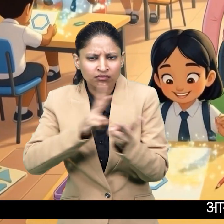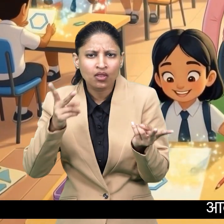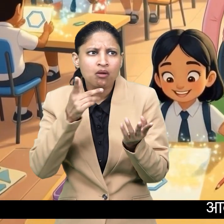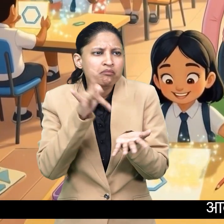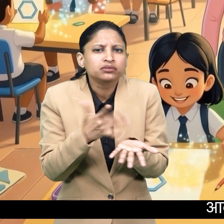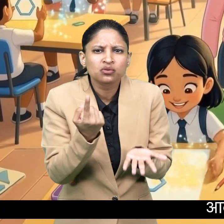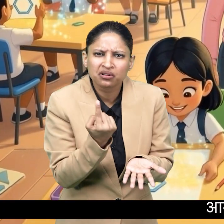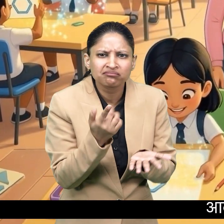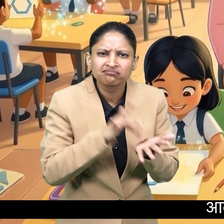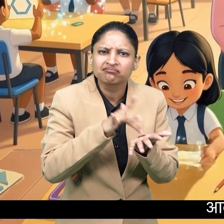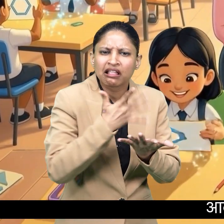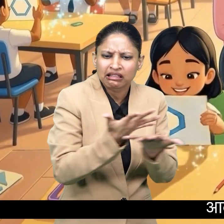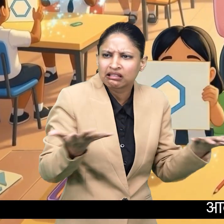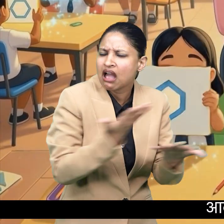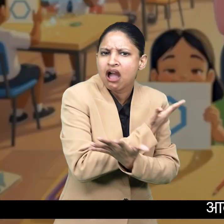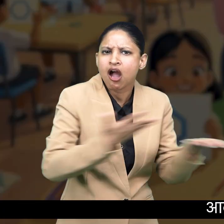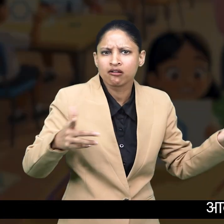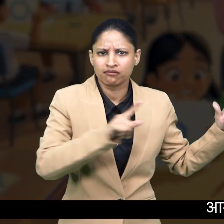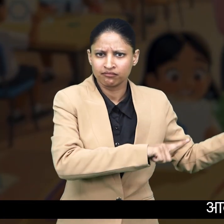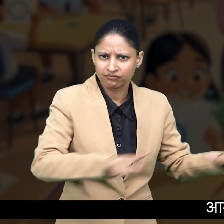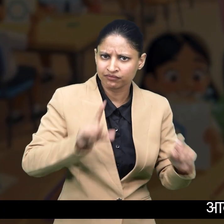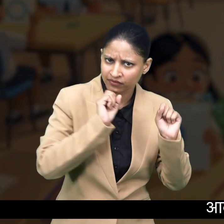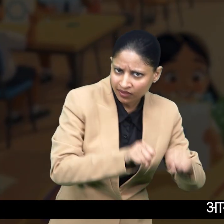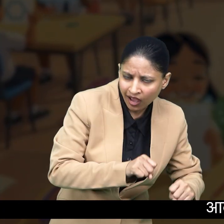आकार फरशीच्या टायलिंग मध्ये,